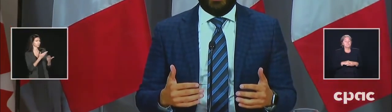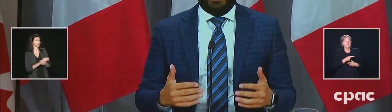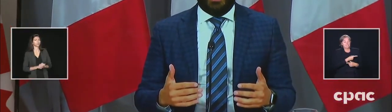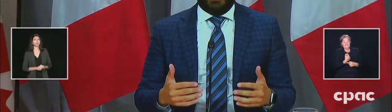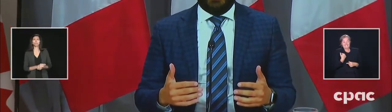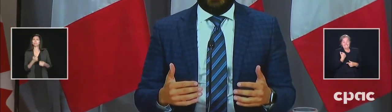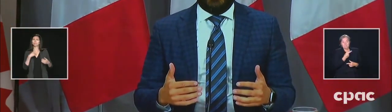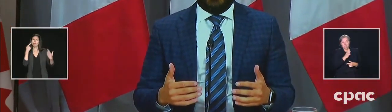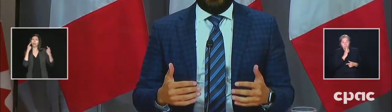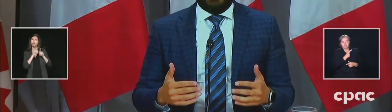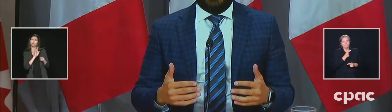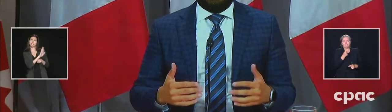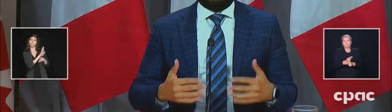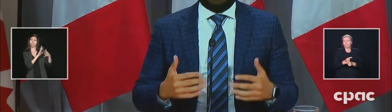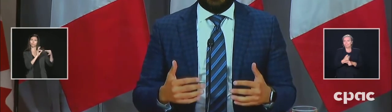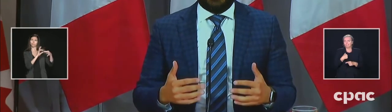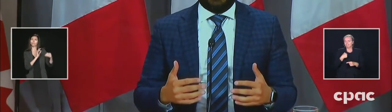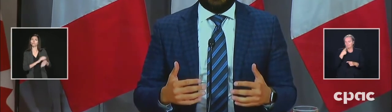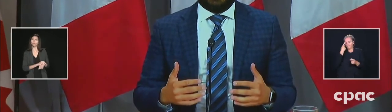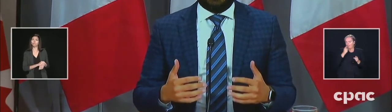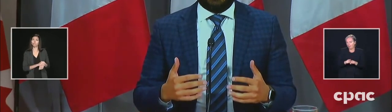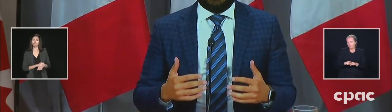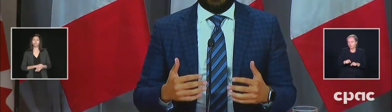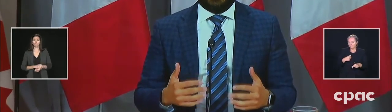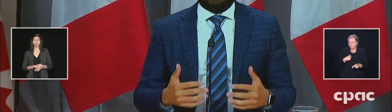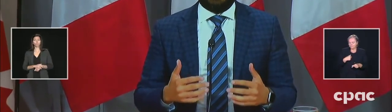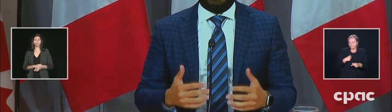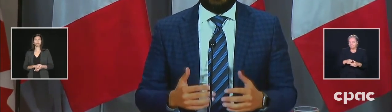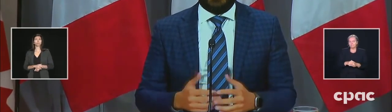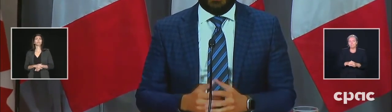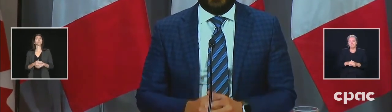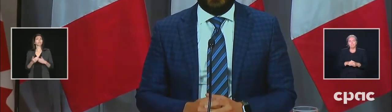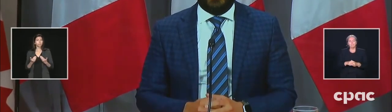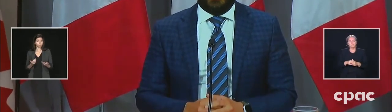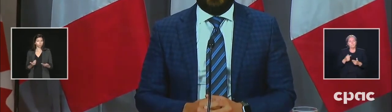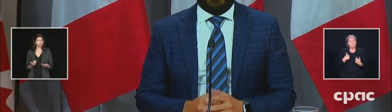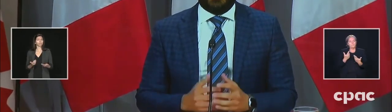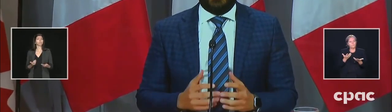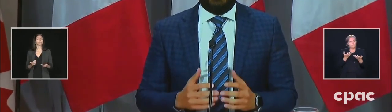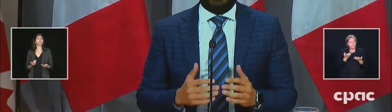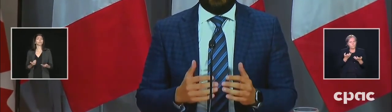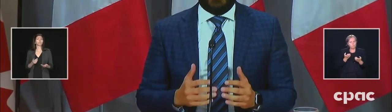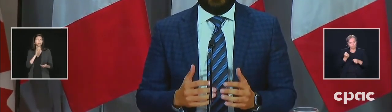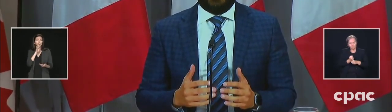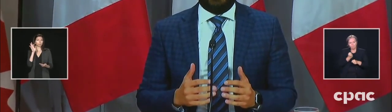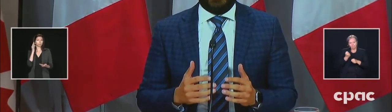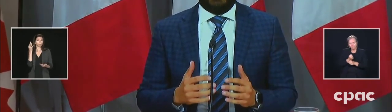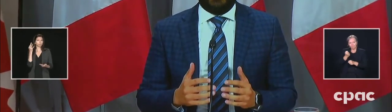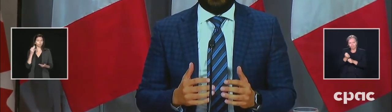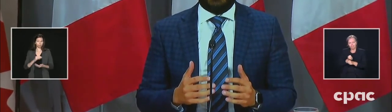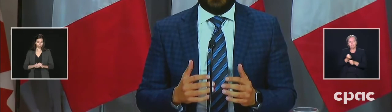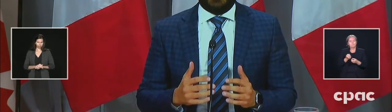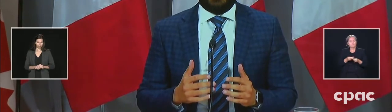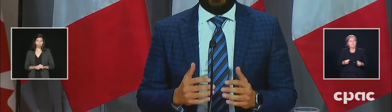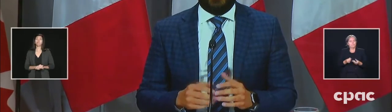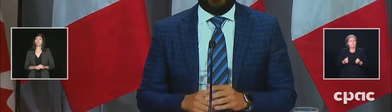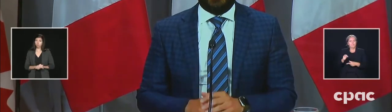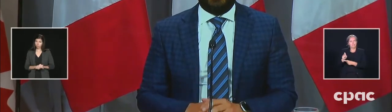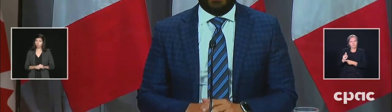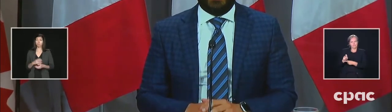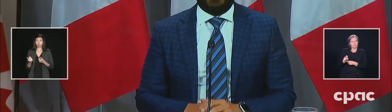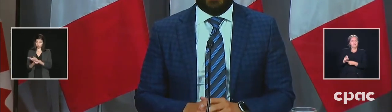continuer à fabriquer l'équipement essentiel. Par exemple, maintenant, nous avons